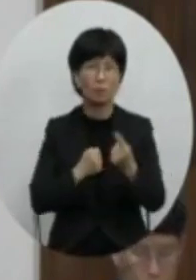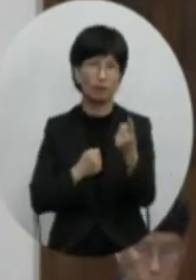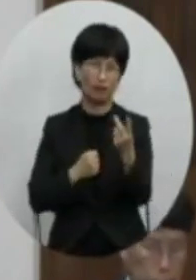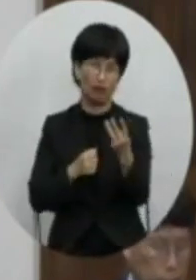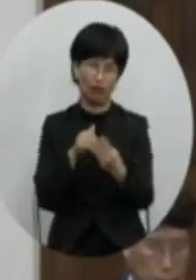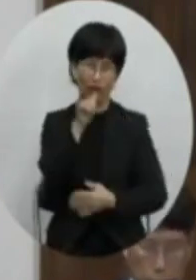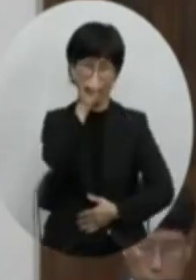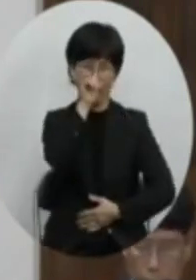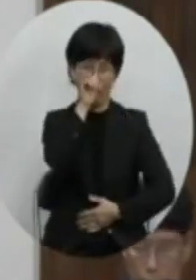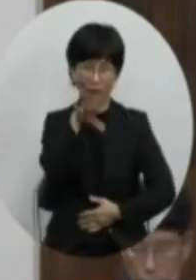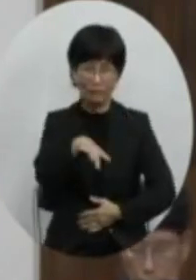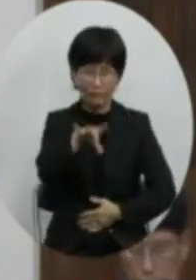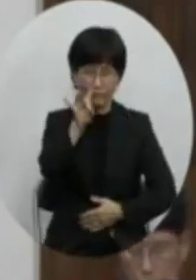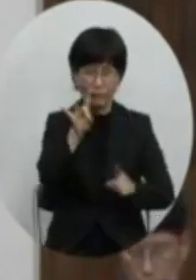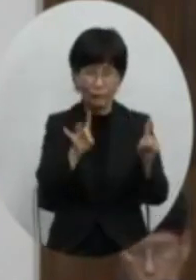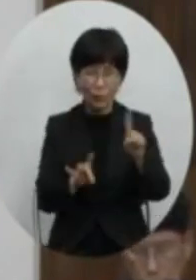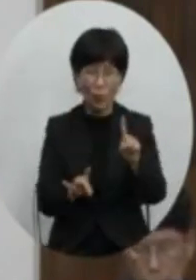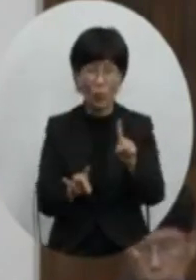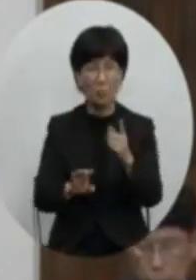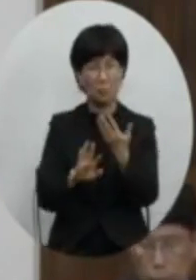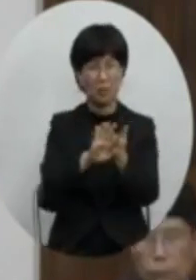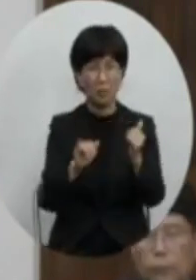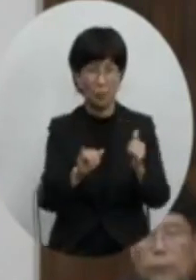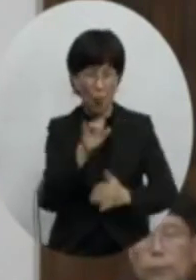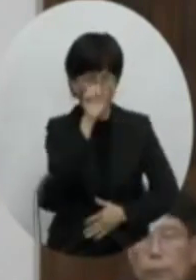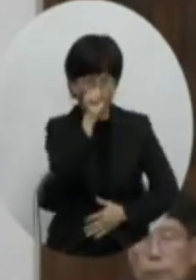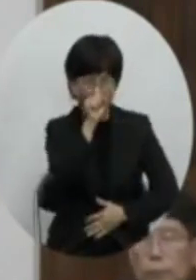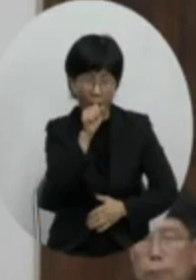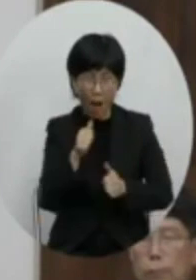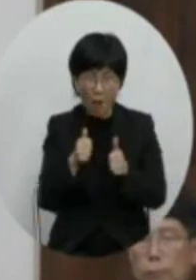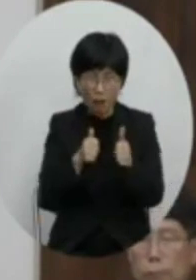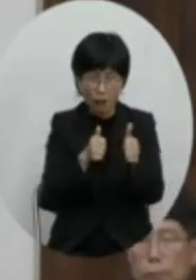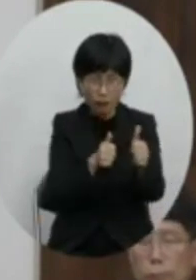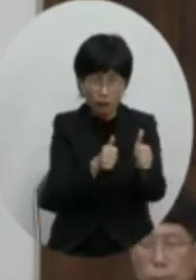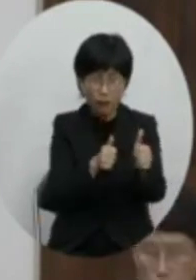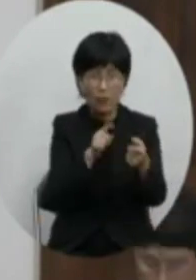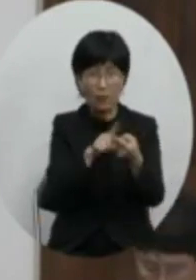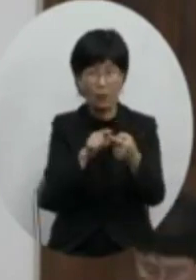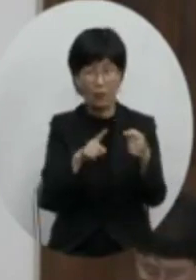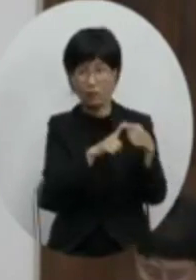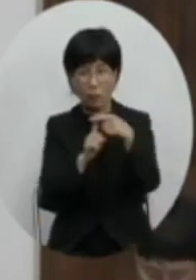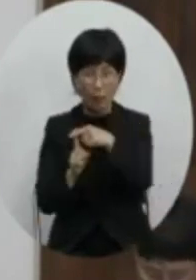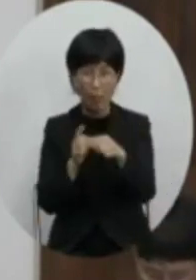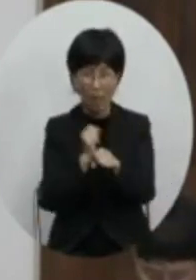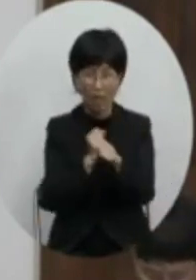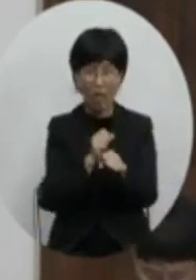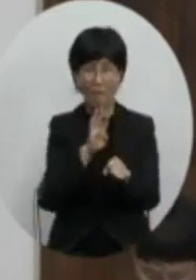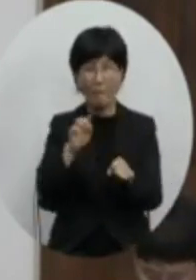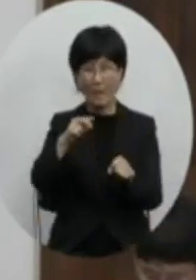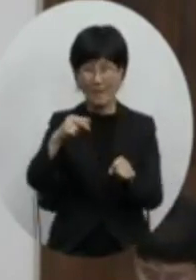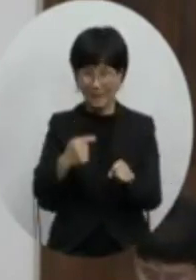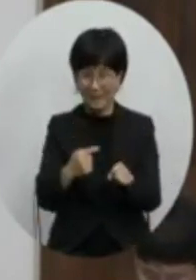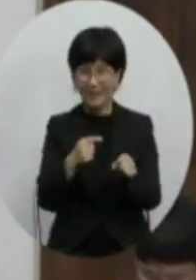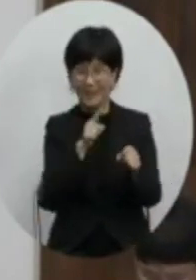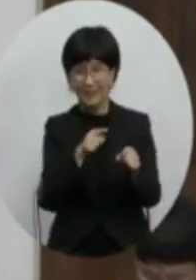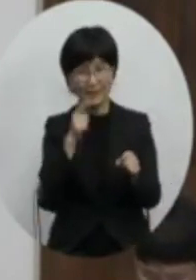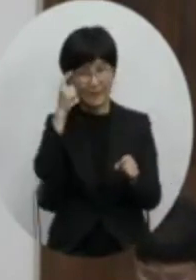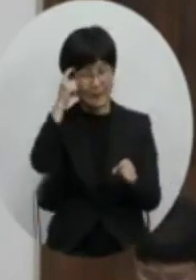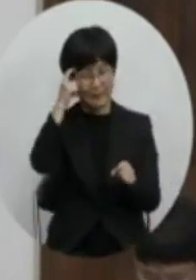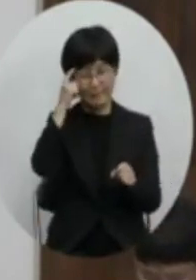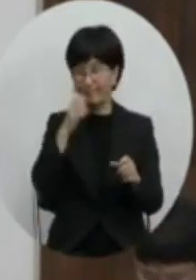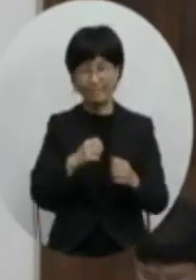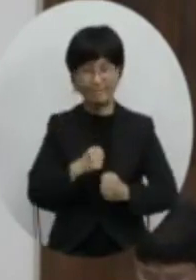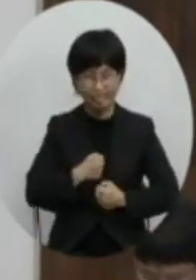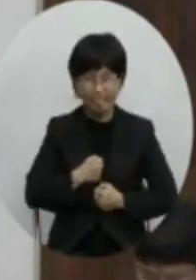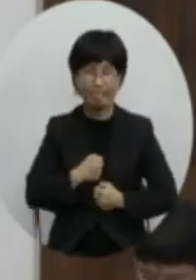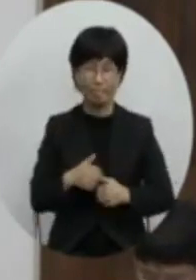있습니다. 첫째, 남들이 한다고 무조건 다 하는 밴드웨건 효과를 경계해야 합니다.